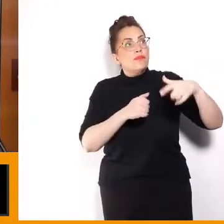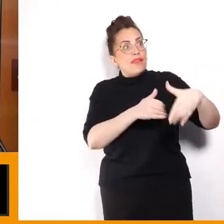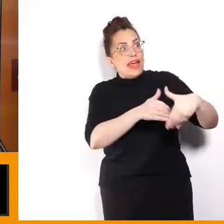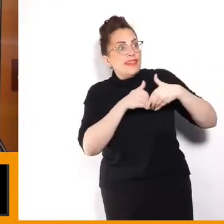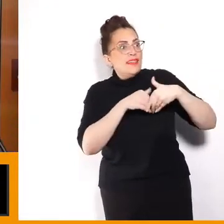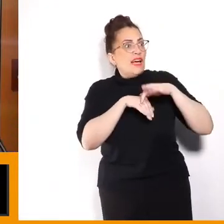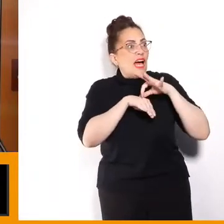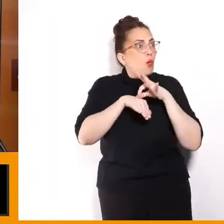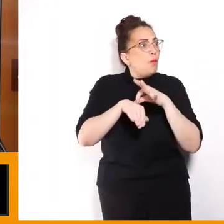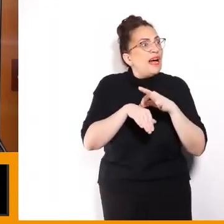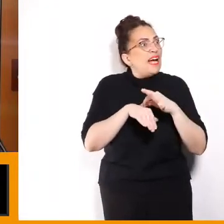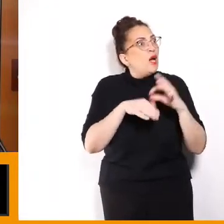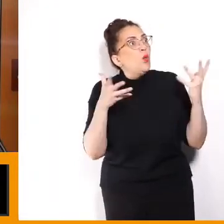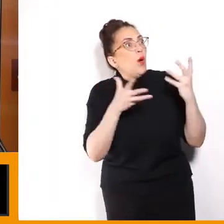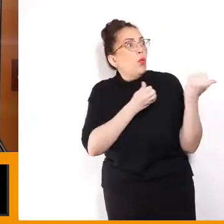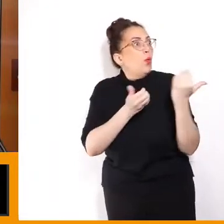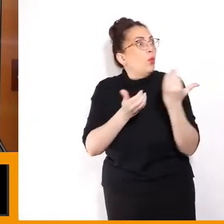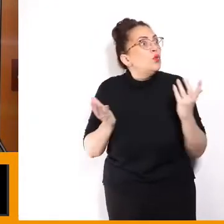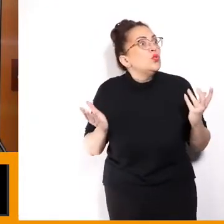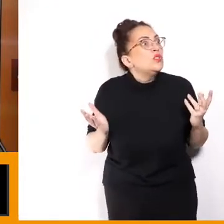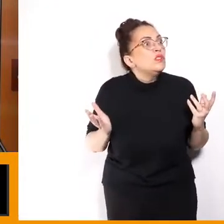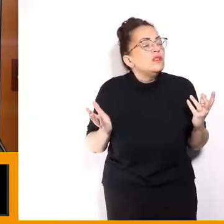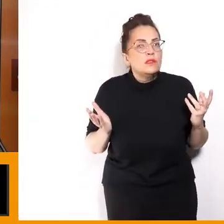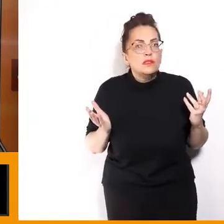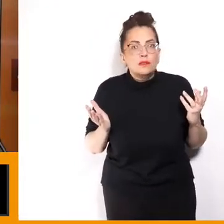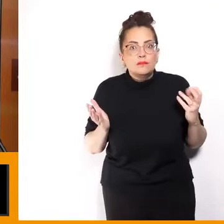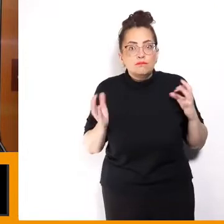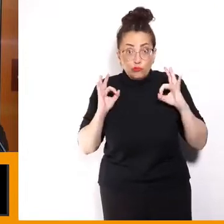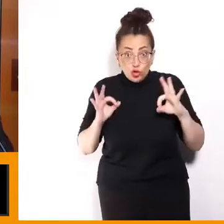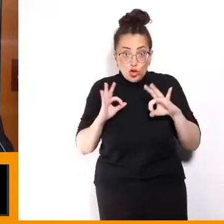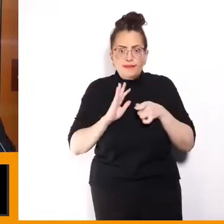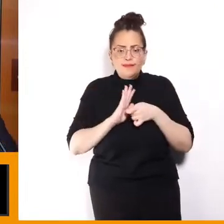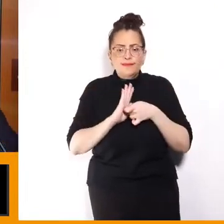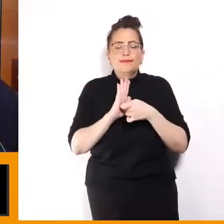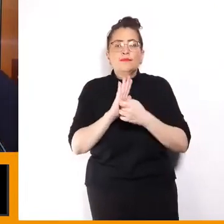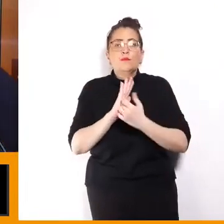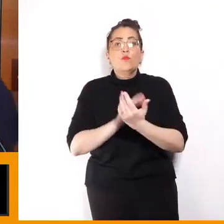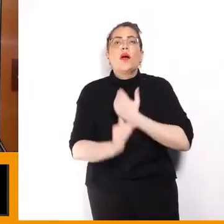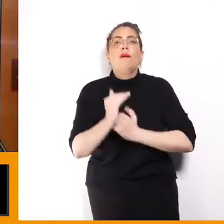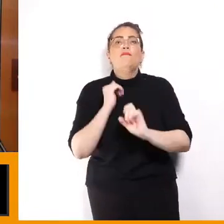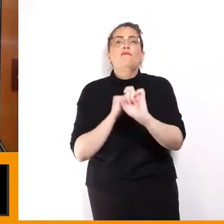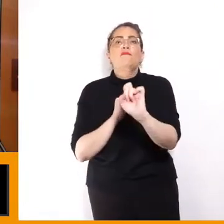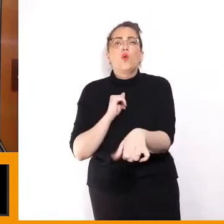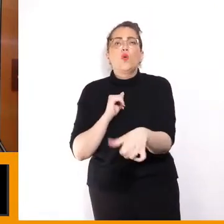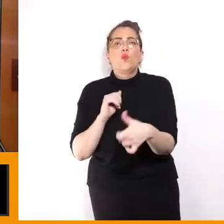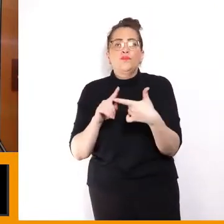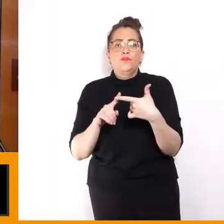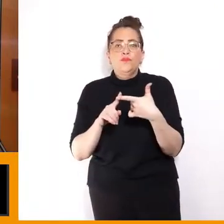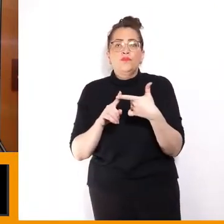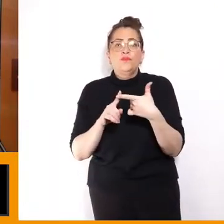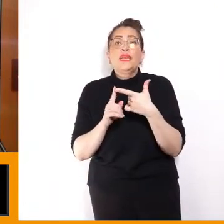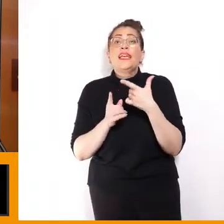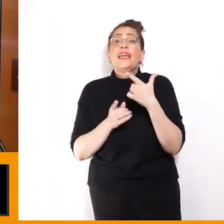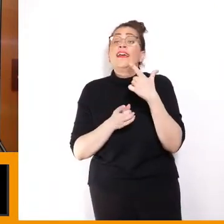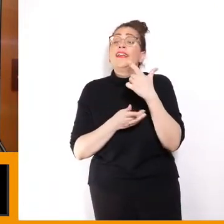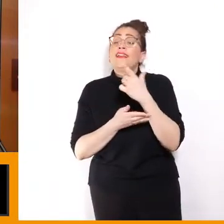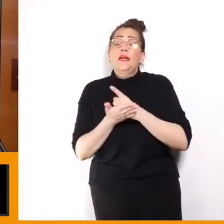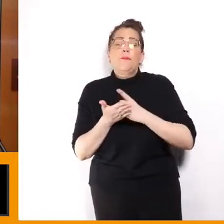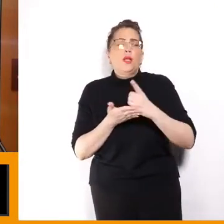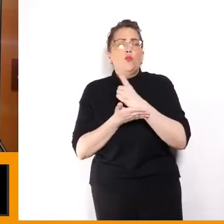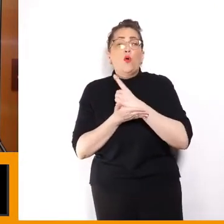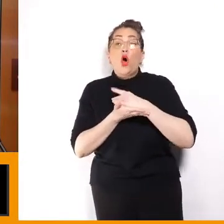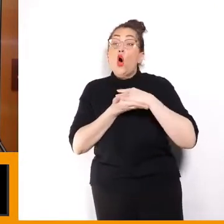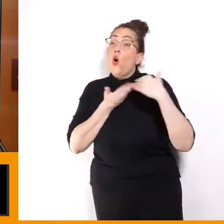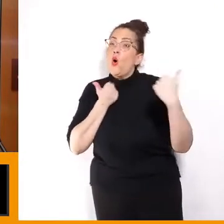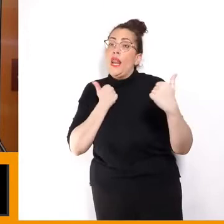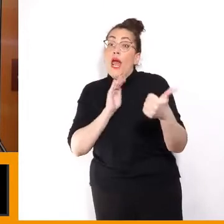ça, c'est l'intérêt de pouvoir à l'avoir fait de la programmation, c'est l'intérêt de redonner le pilotage au département, parce que ça veut dire qu'il y a un échange